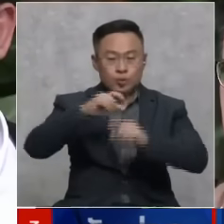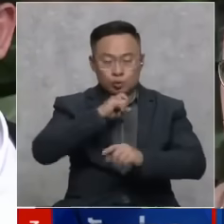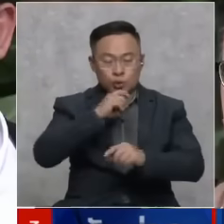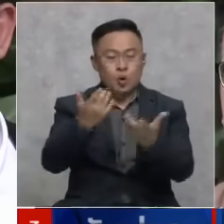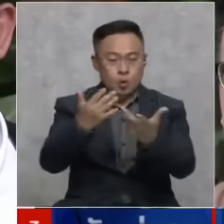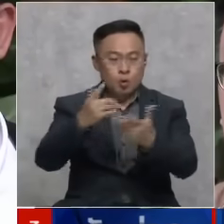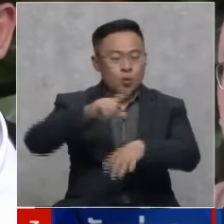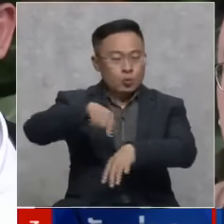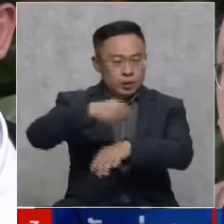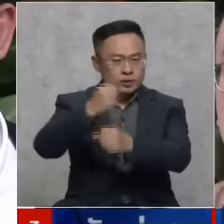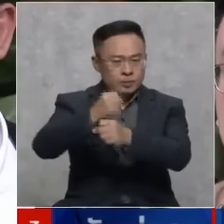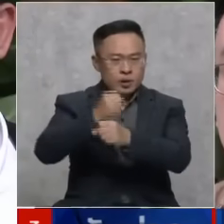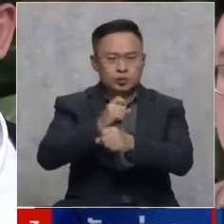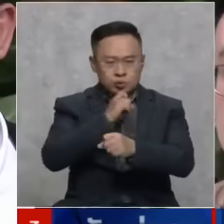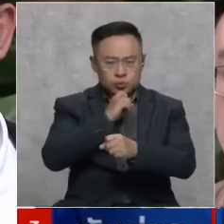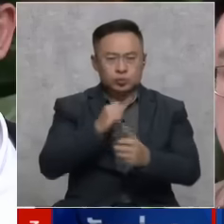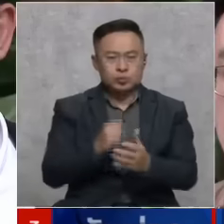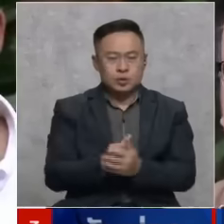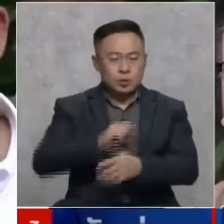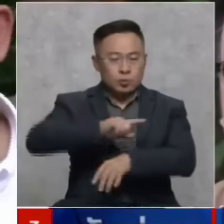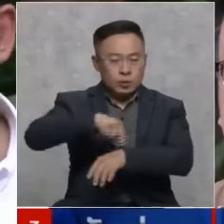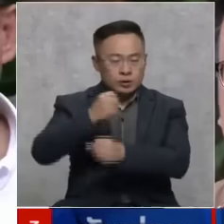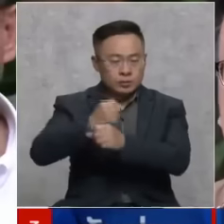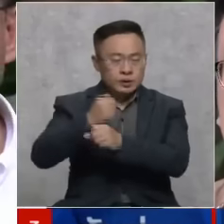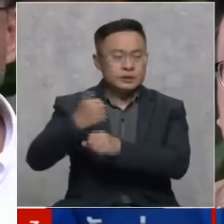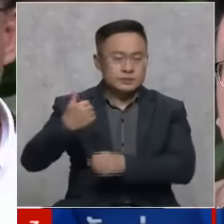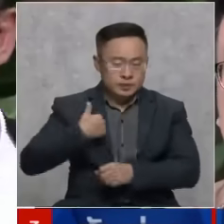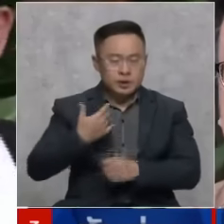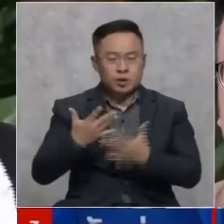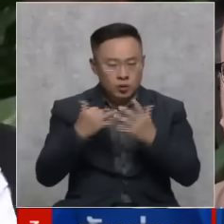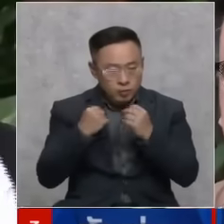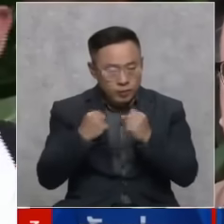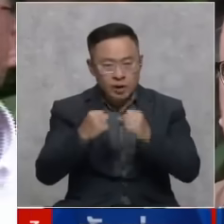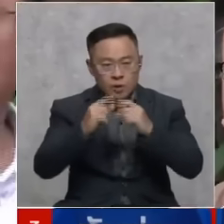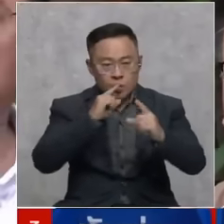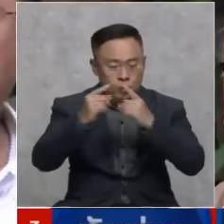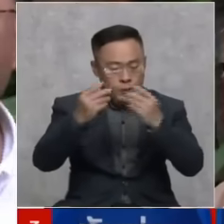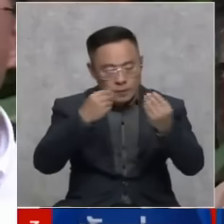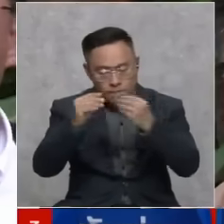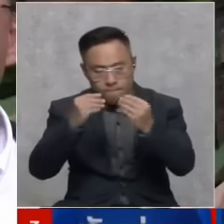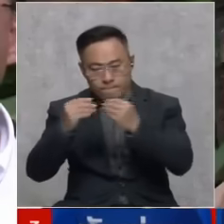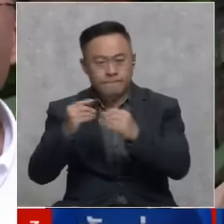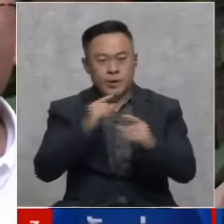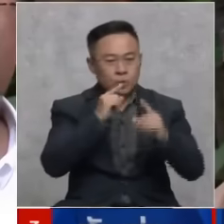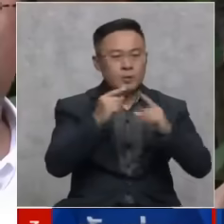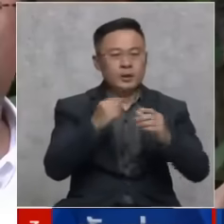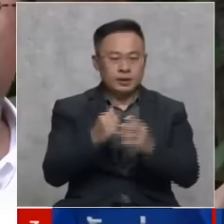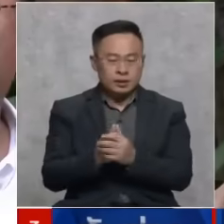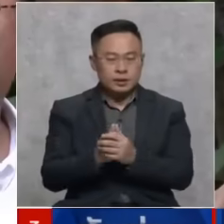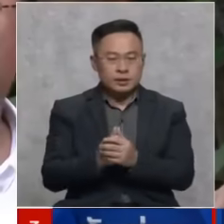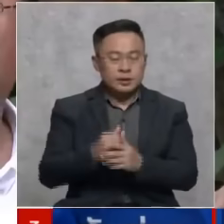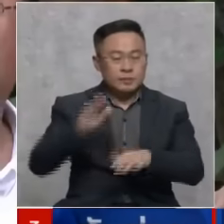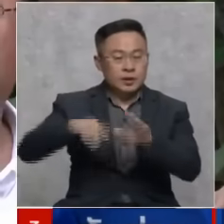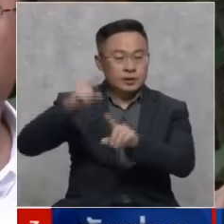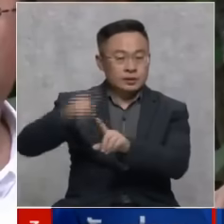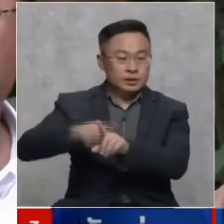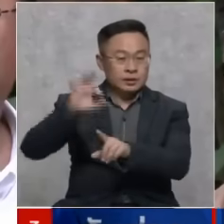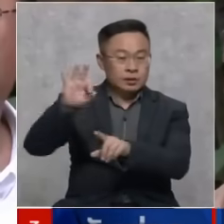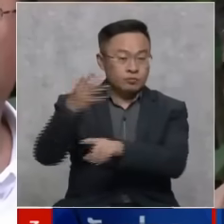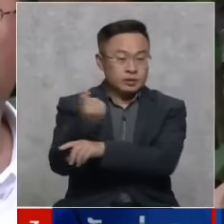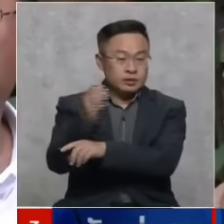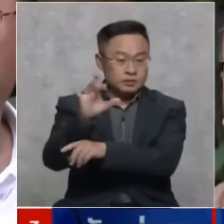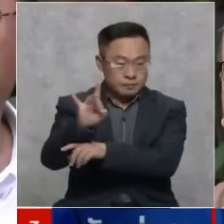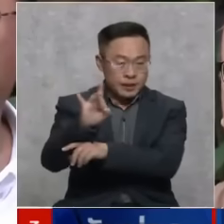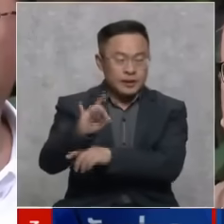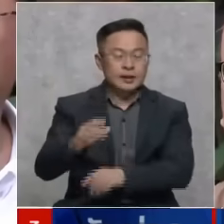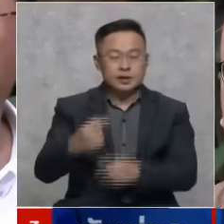ขอเวลาสักนิดยังพอมีเวลาอยู่ซึ่งก็พยายามเกลี่ยกันไปเกลี่ยกันมานะคะ18กันยายนช่วงบ่ายๆอาจ